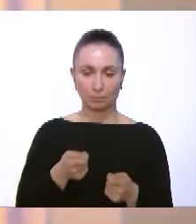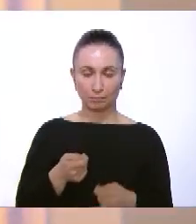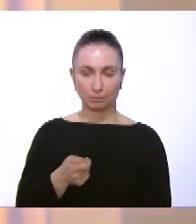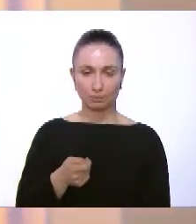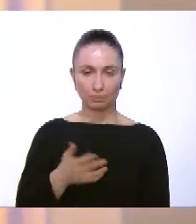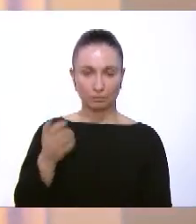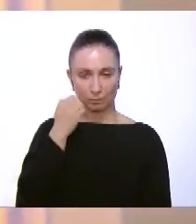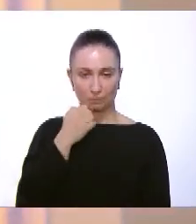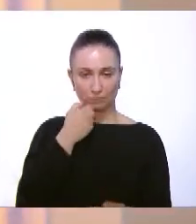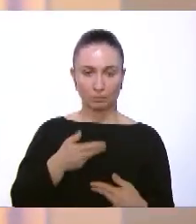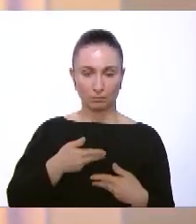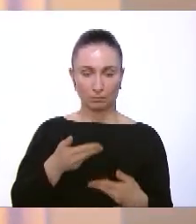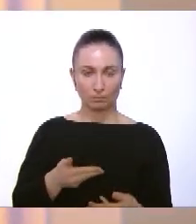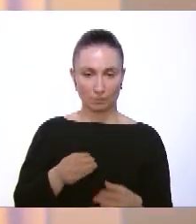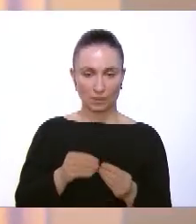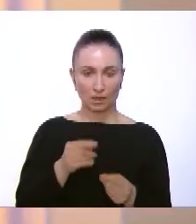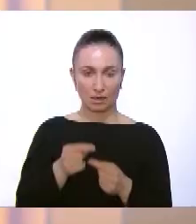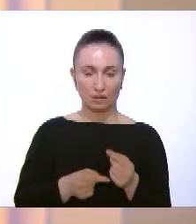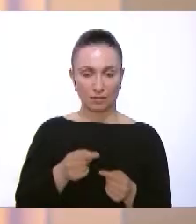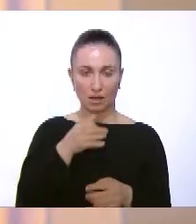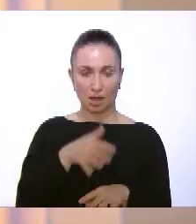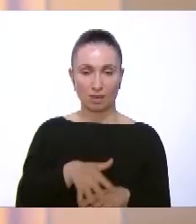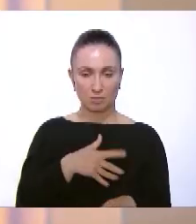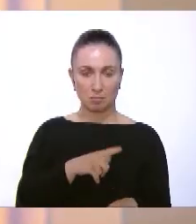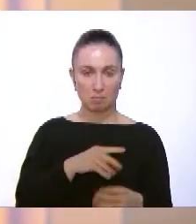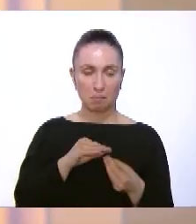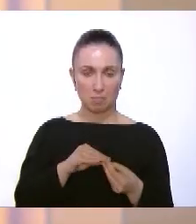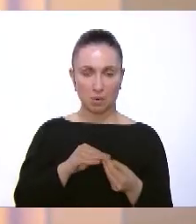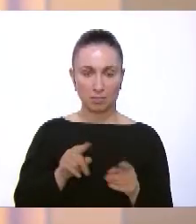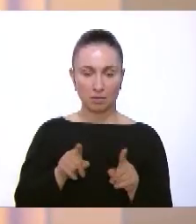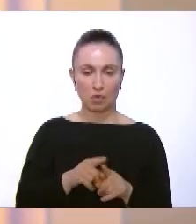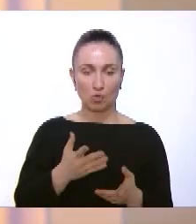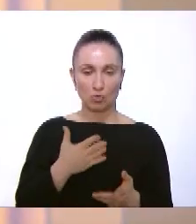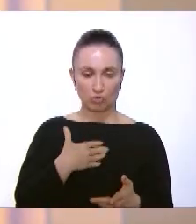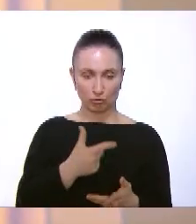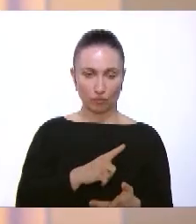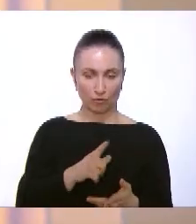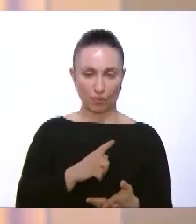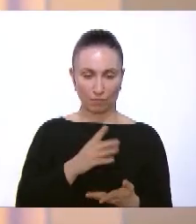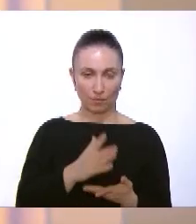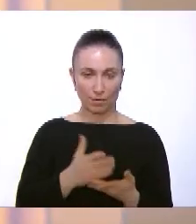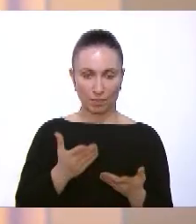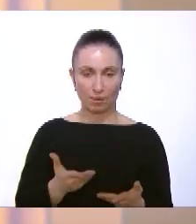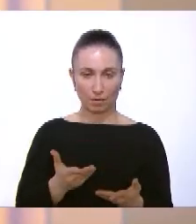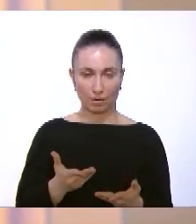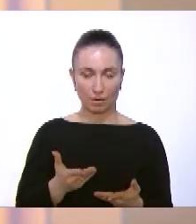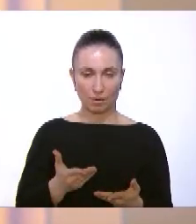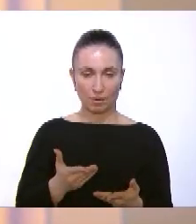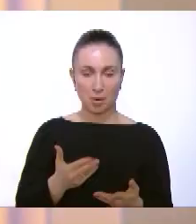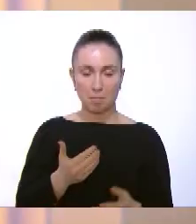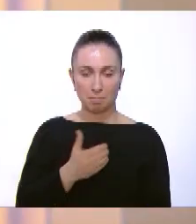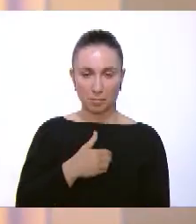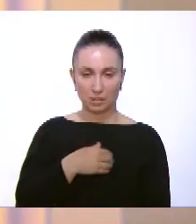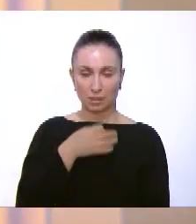მადლობა მოწვევისათვის და იმ ტრადიციული ხანგრძლივი მეგობრობისათვის, რომელიც ჩვენ გვაკავშირებს. და ამასთან